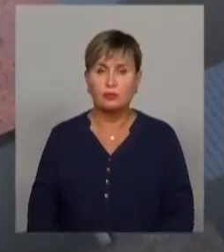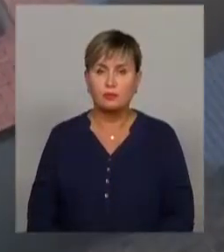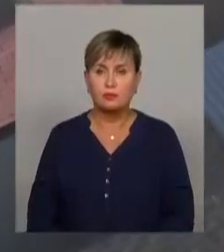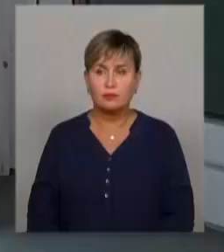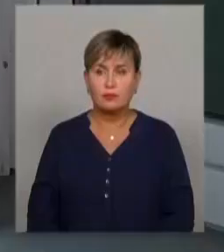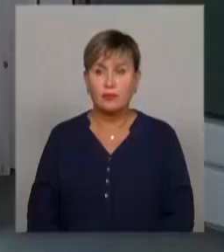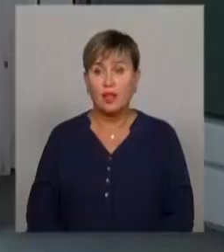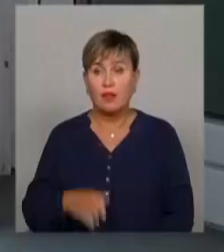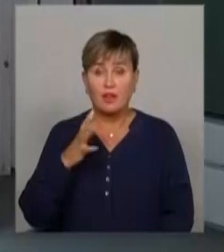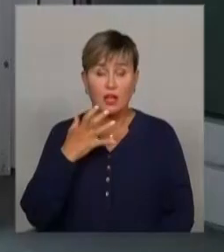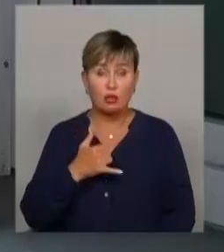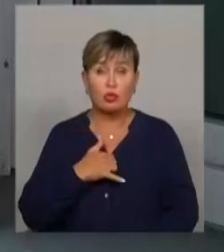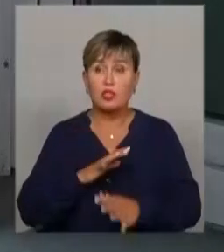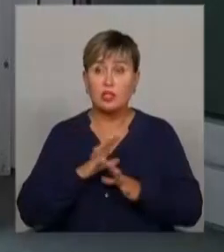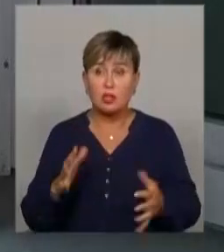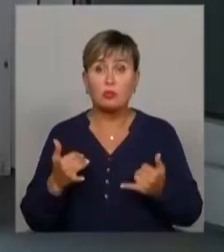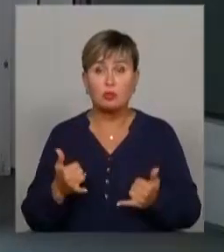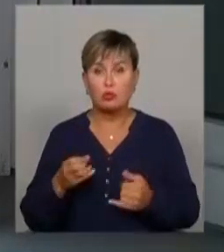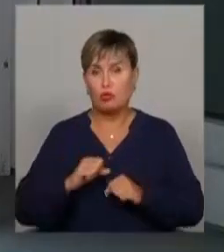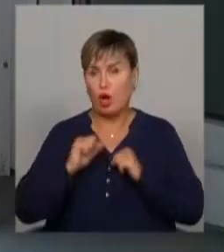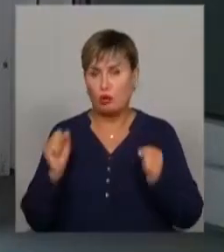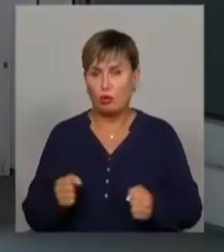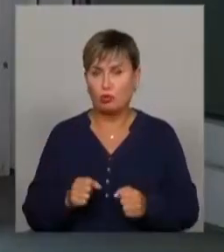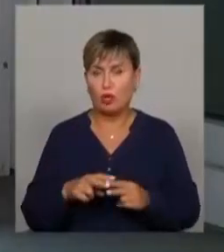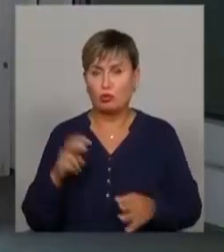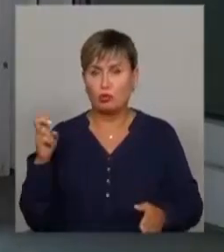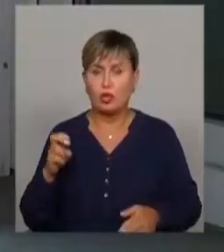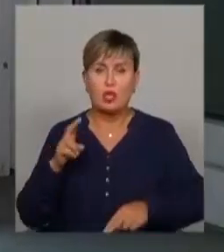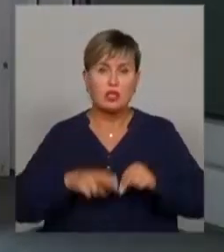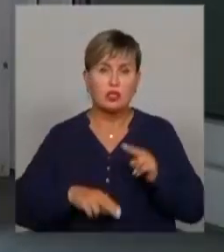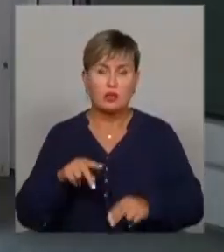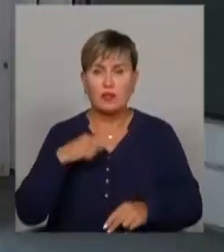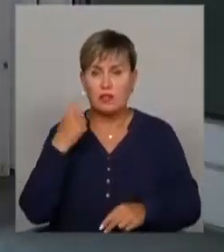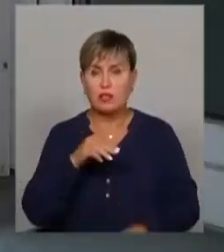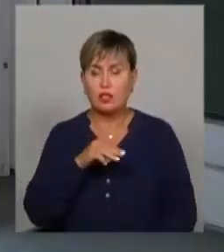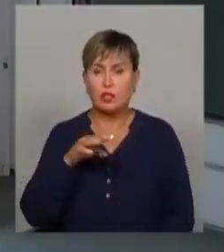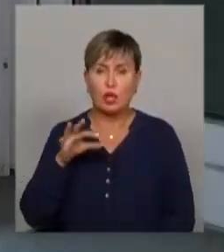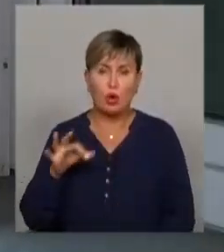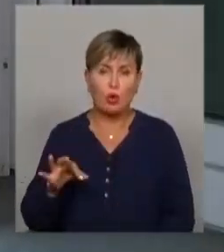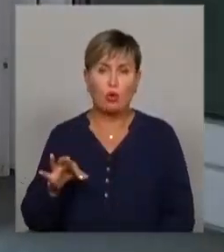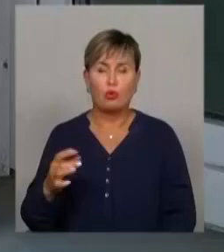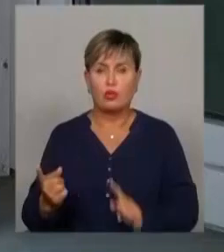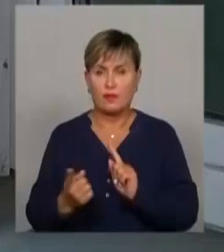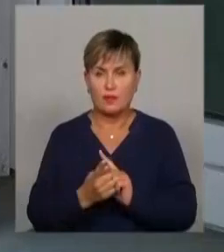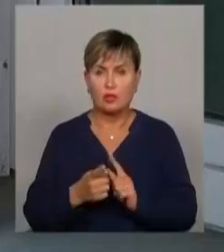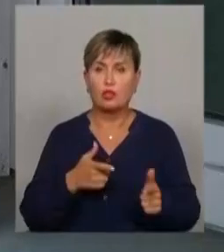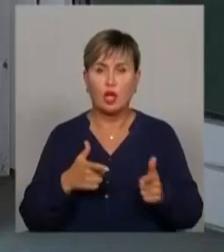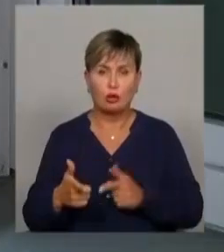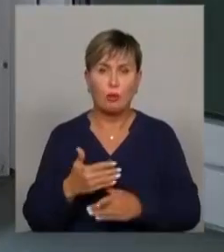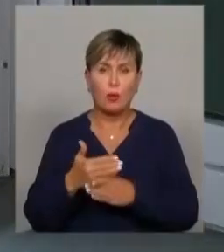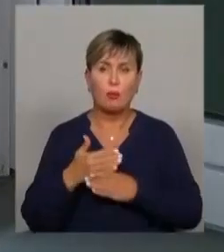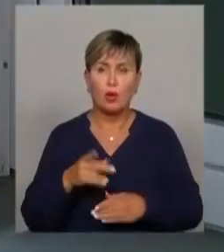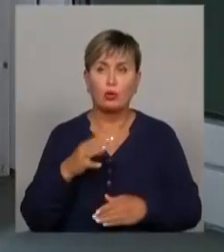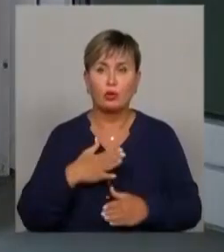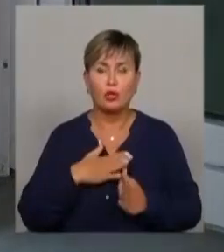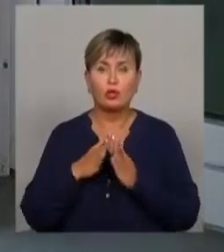жоқ. Горячей воды у нас и не было. Теперь еще и холодную отключили. Застройщики в лице ТО «Альфа-Север» идут нам навстречу, готовы помочь. Но